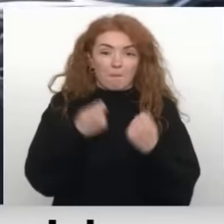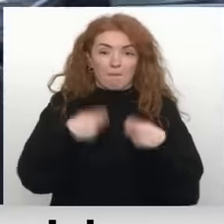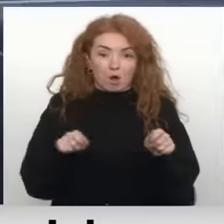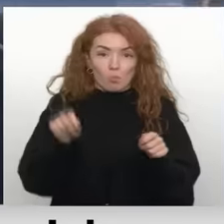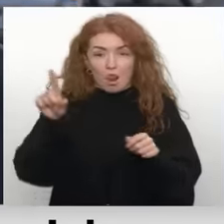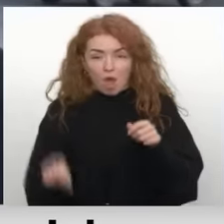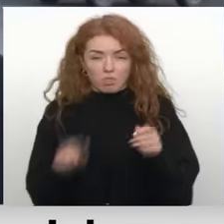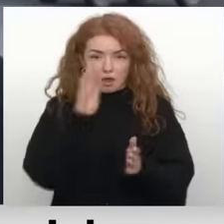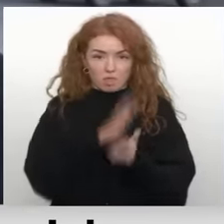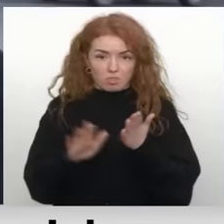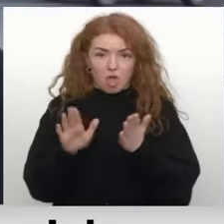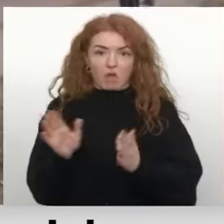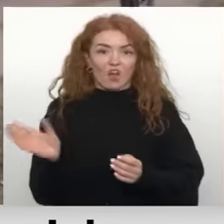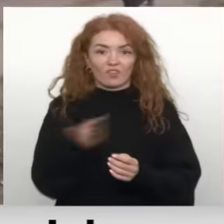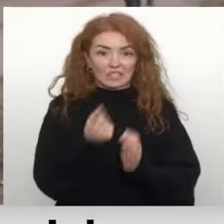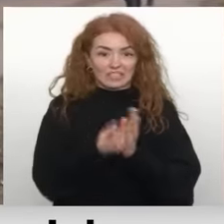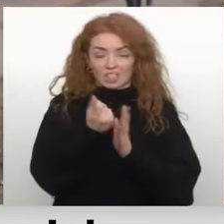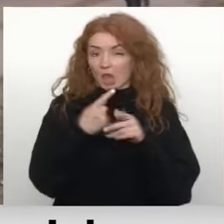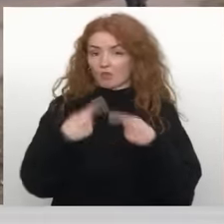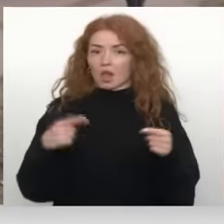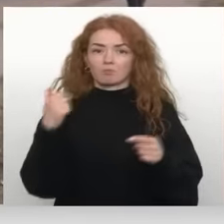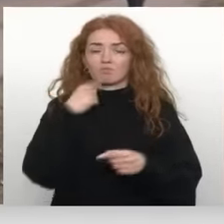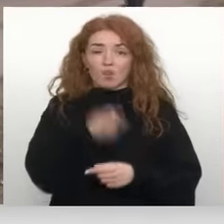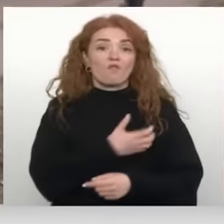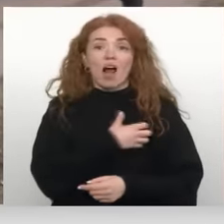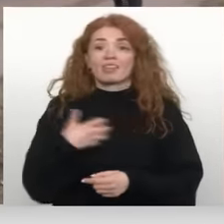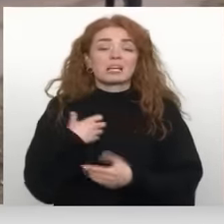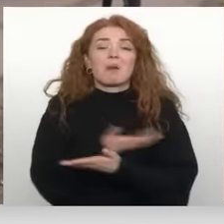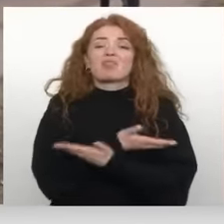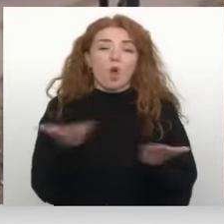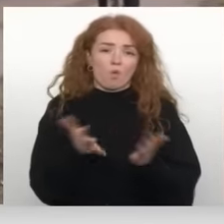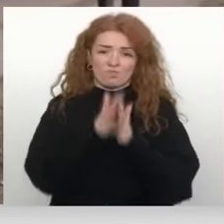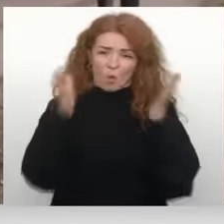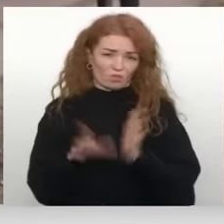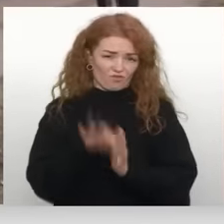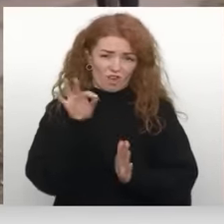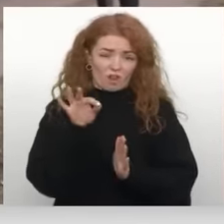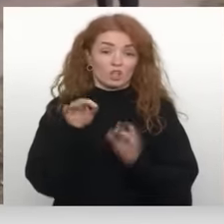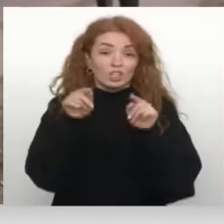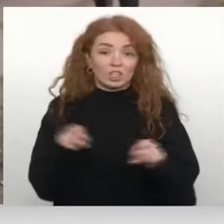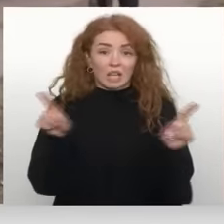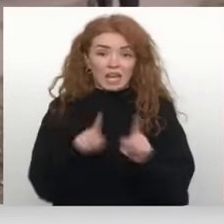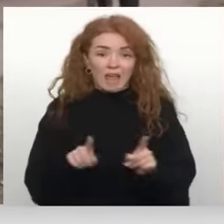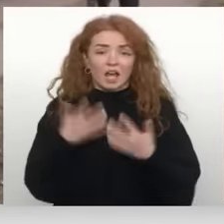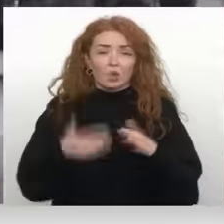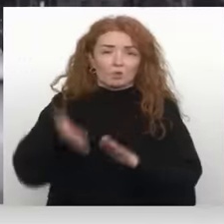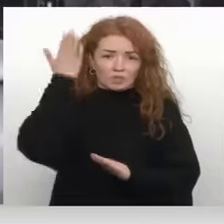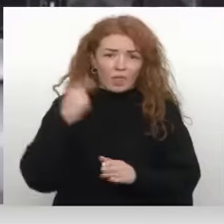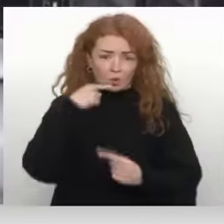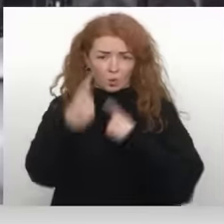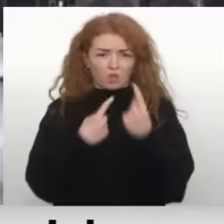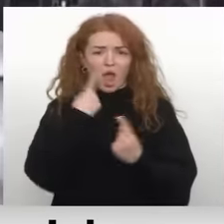nav nekā viss izaivils. Es domāju, ka valdībai arī nav daudz varianti, jo šīs ir tās lietas, par kurām ir ļoti ilgi runāts,